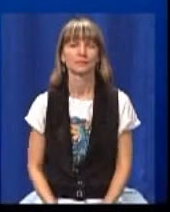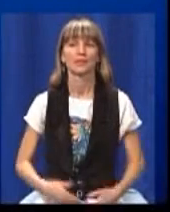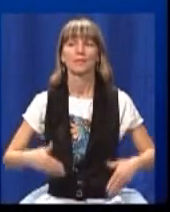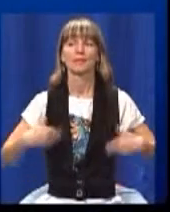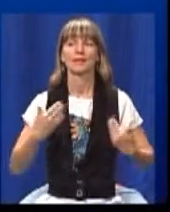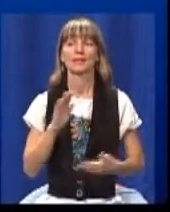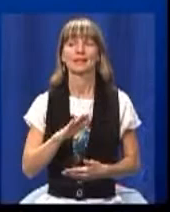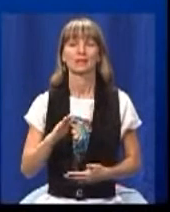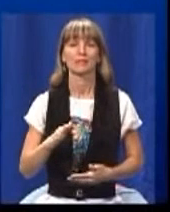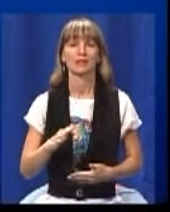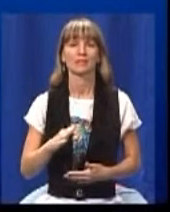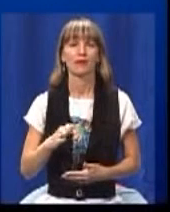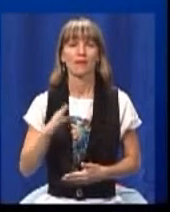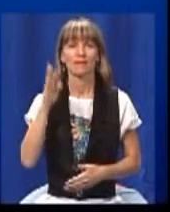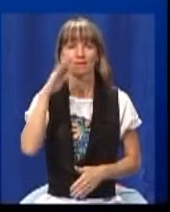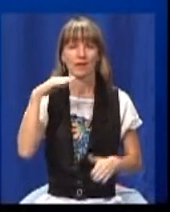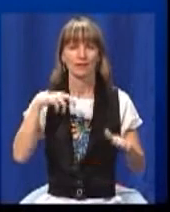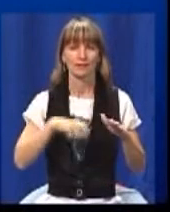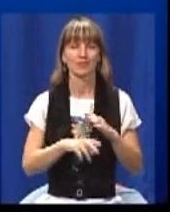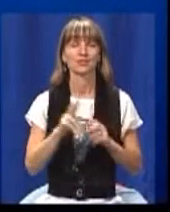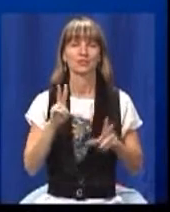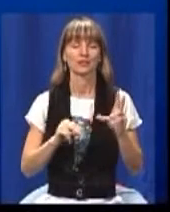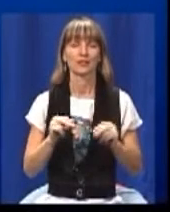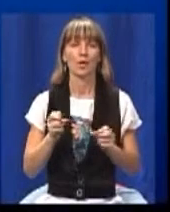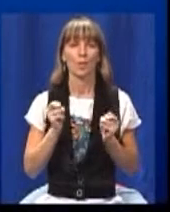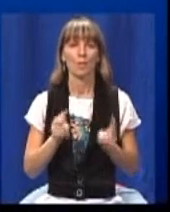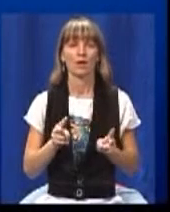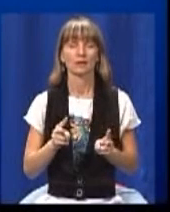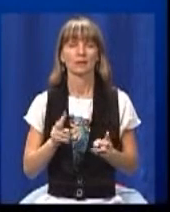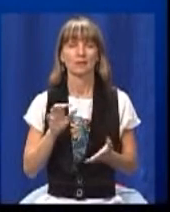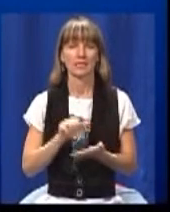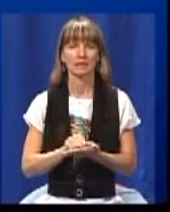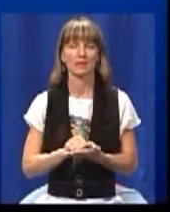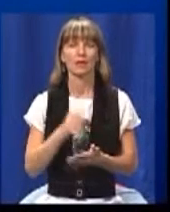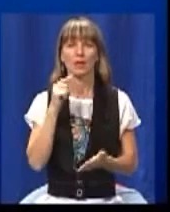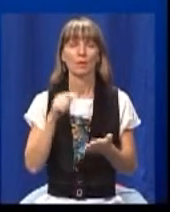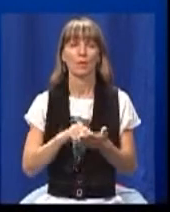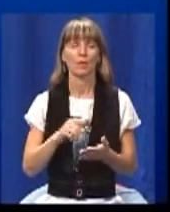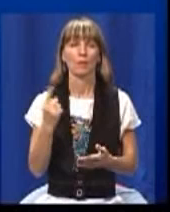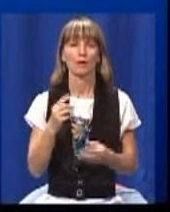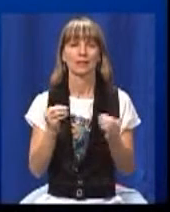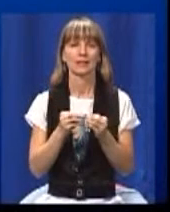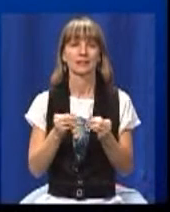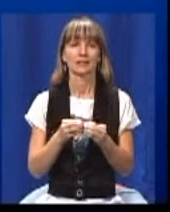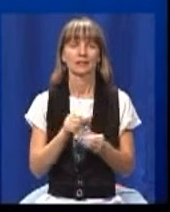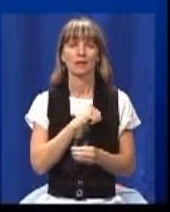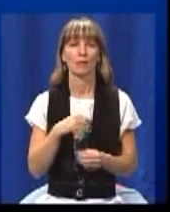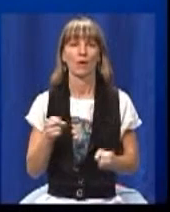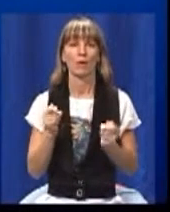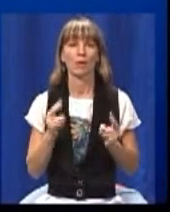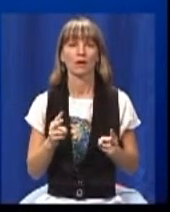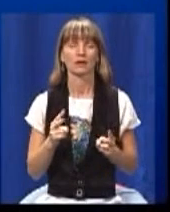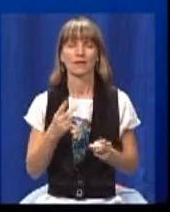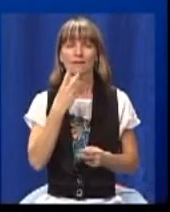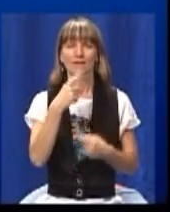Привіт, малята! Дайвінг вважають екстремальним заняттям. Проте насправді він не потрапляє навіть у першу десятку найнебезпечніших